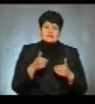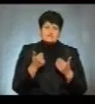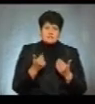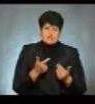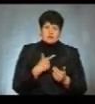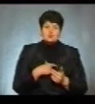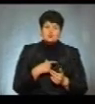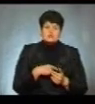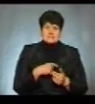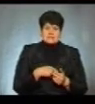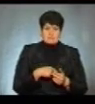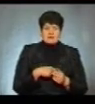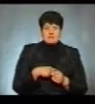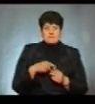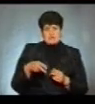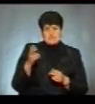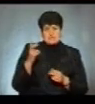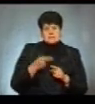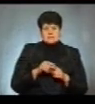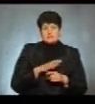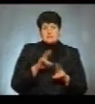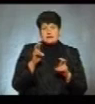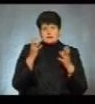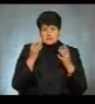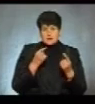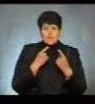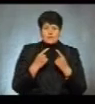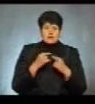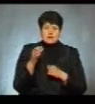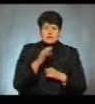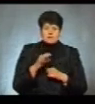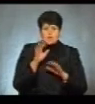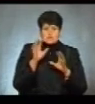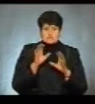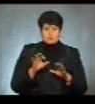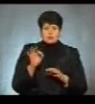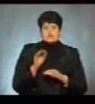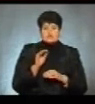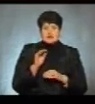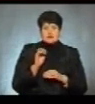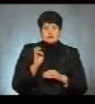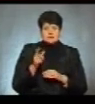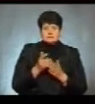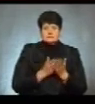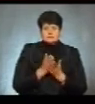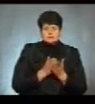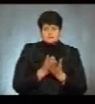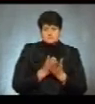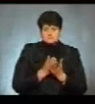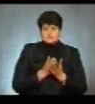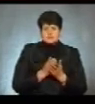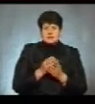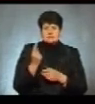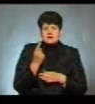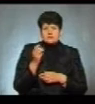себе на під'їздах. Це була програма «Тема дня». Ми говорили про закон про житлово-комунальне господарство, який з 1